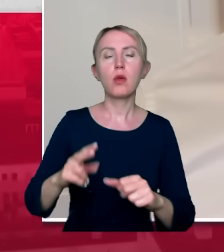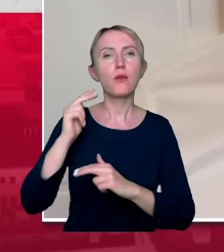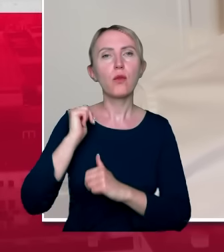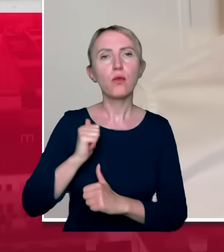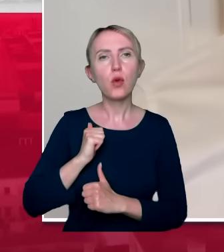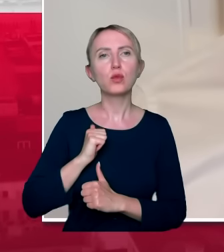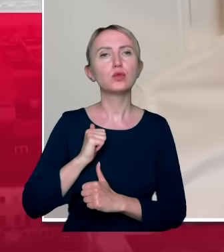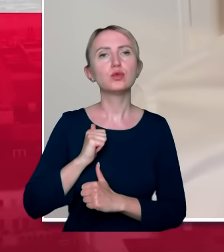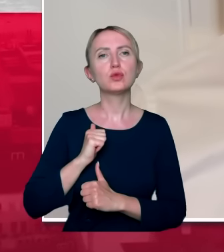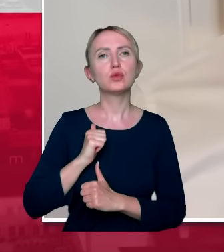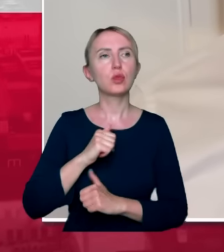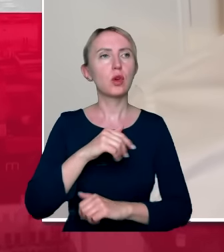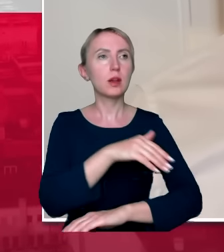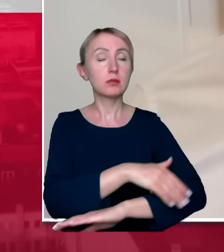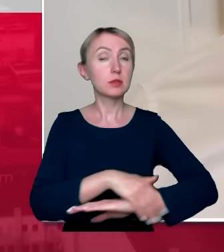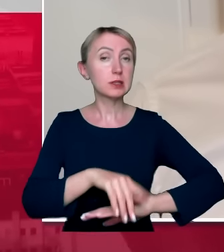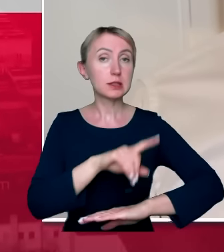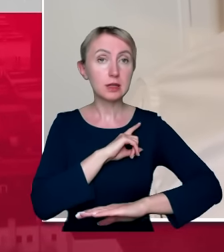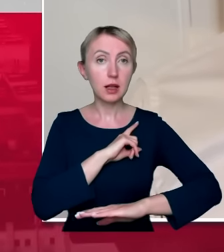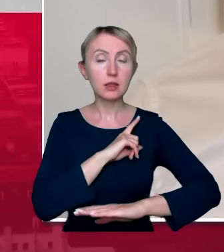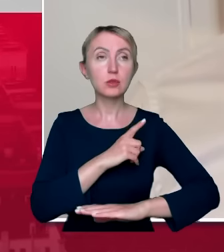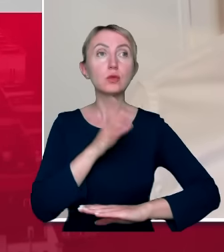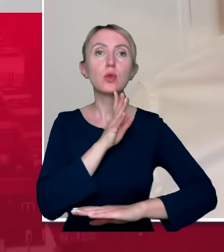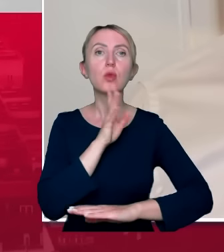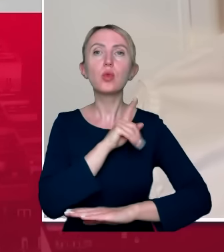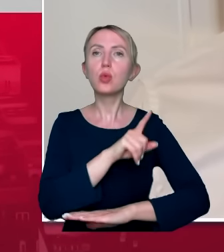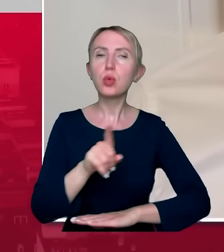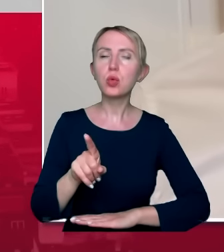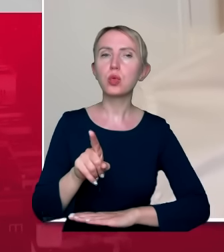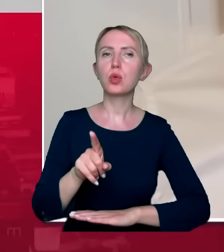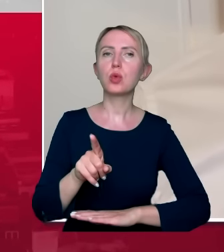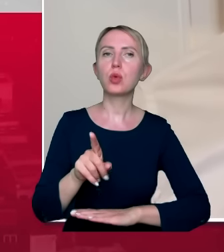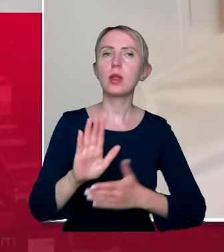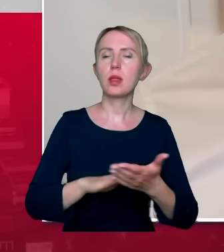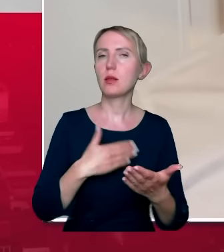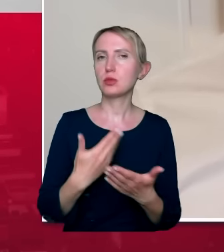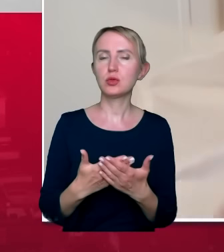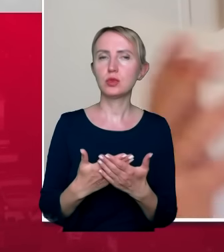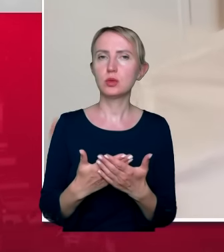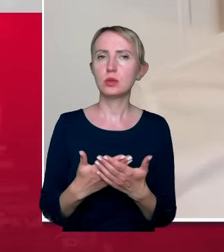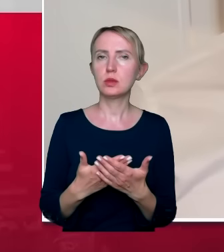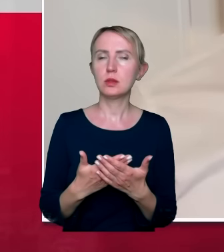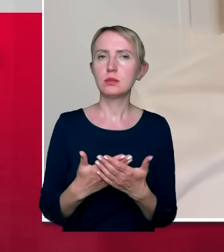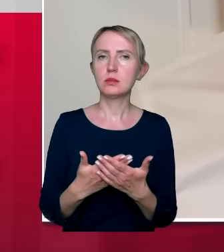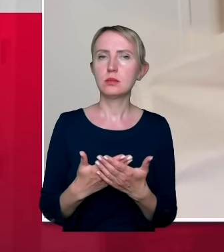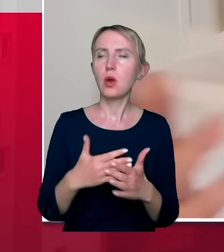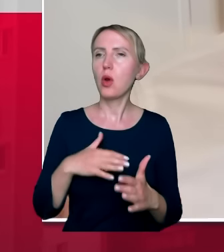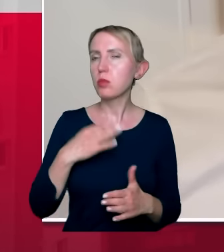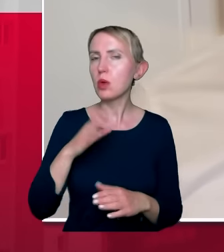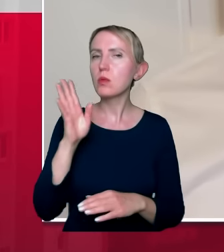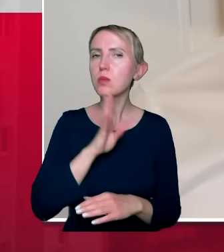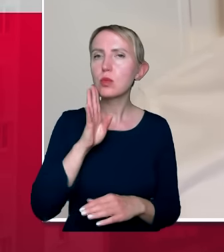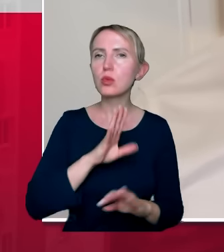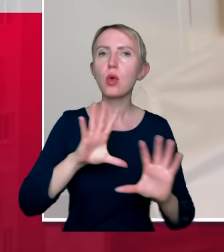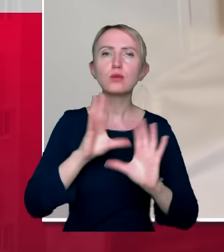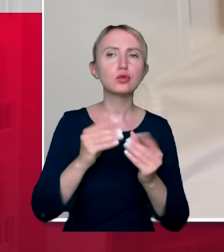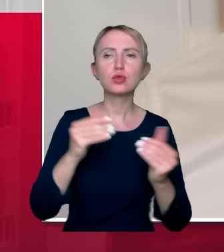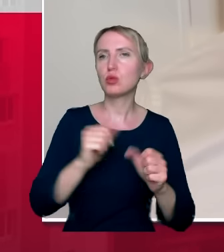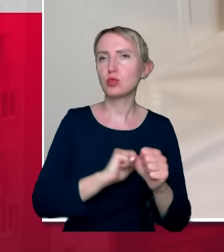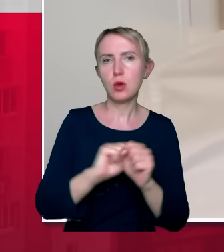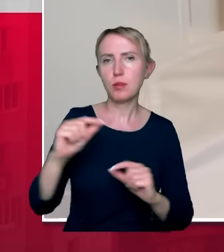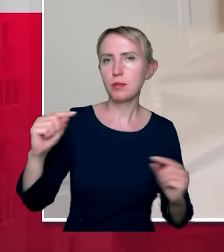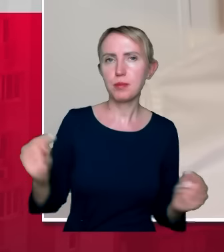i pogranicznika w związku z podejrzeniem, na przykład jakimkolwiek podejrzeniem, bo to wszystko może być pod to